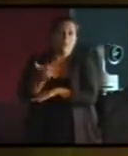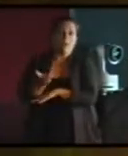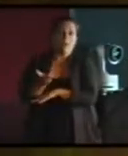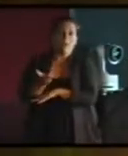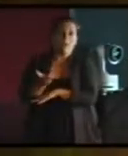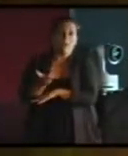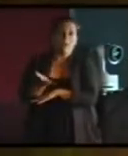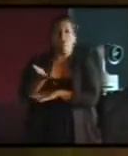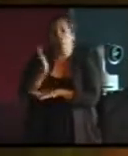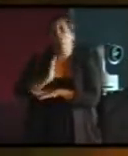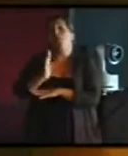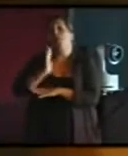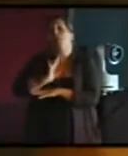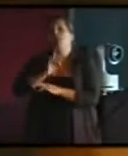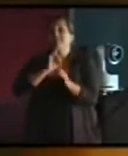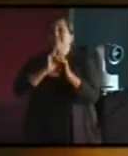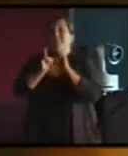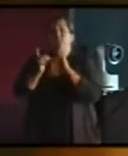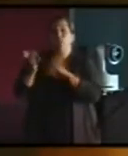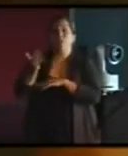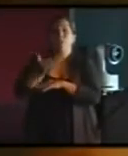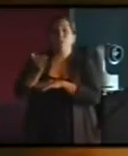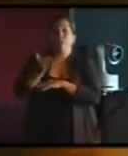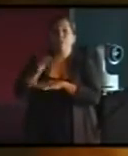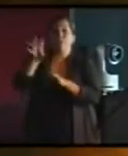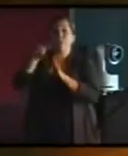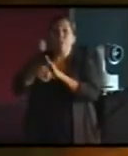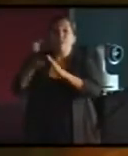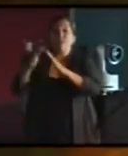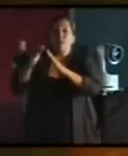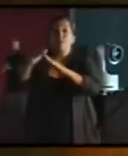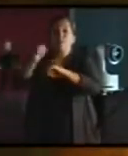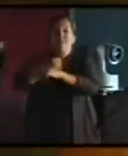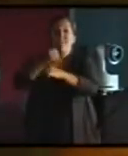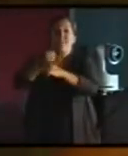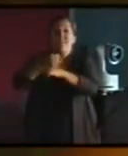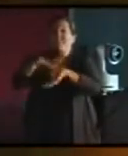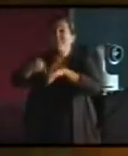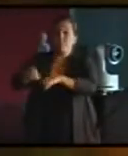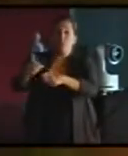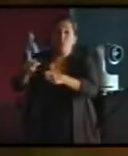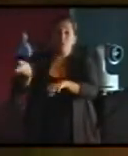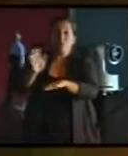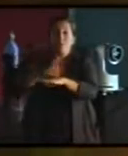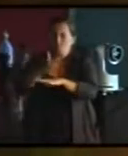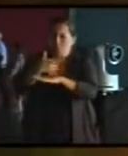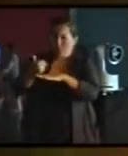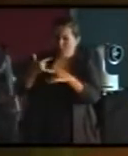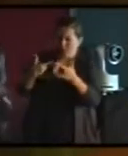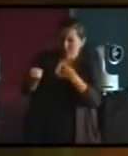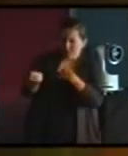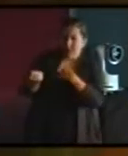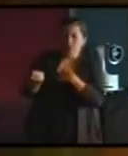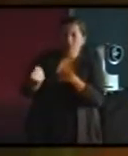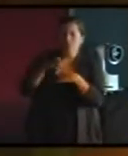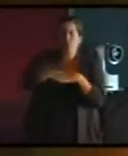il y a eu une erreur, c'est de programmer la maison de l'emploi dedans. C'était à faire des bureaux là-dedans, ça n'allait pas. Donc nous, à l'époque, on avait réagi en disant, mais non, les bureaux, on